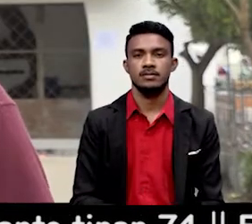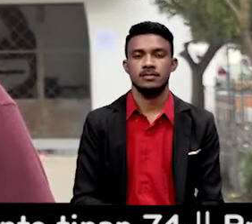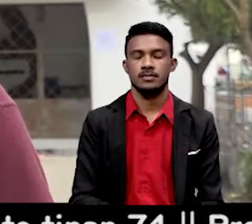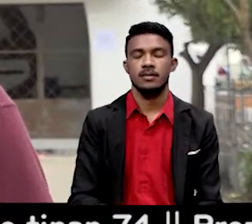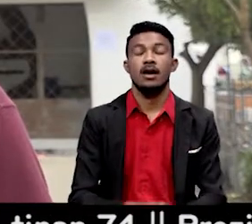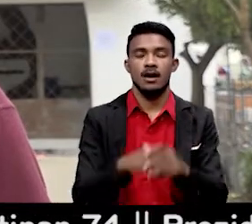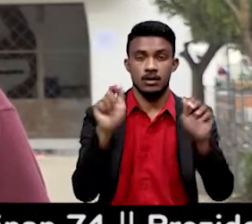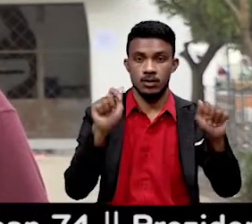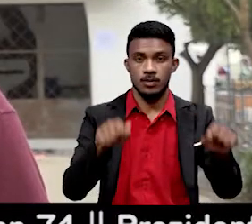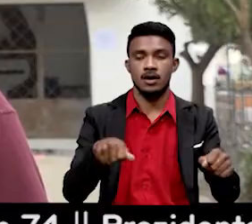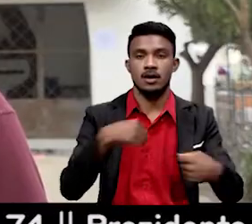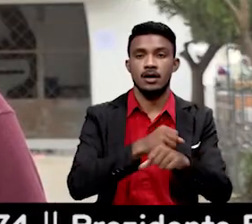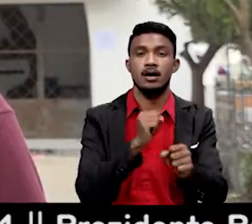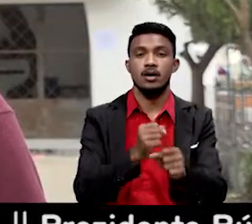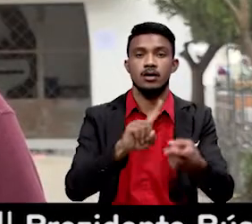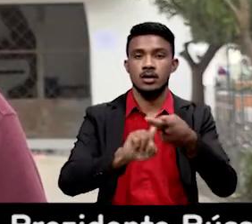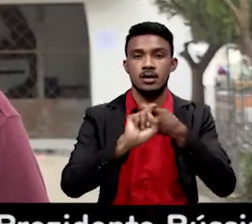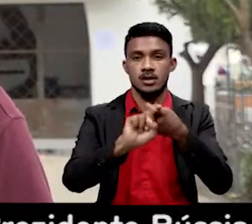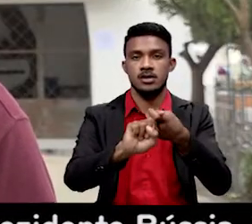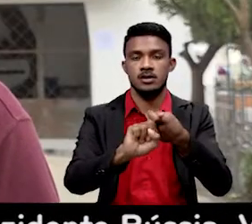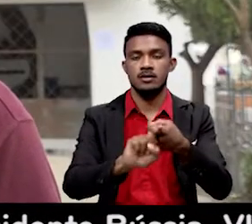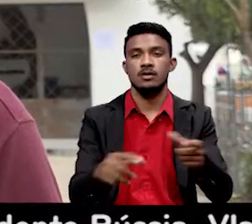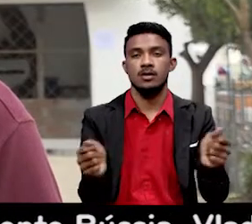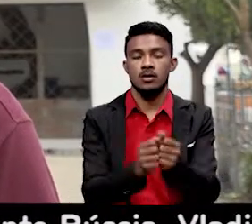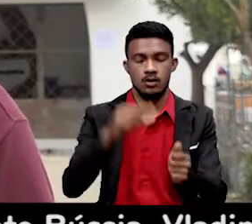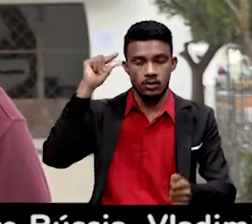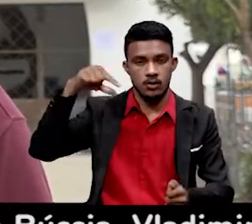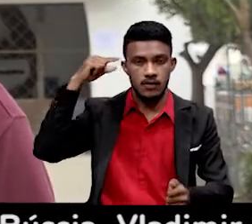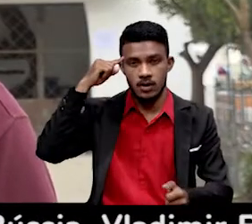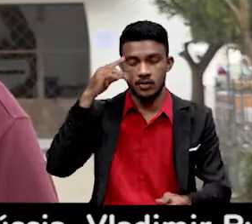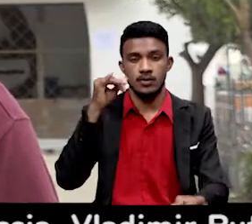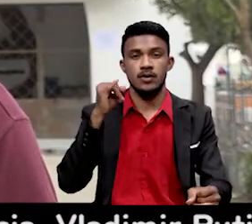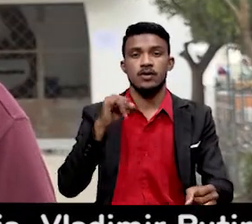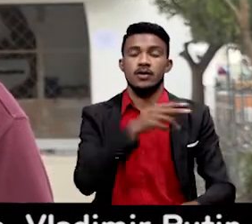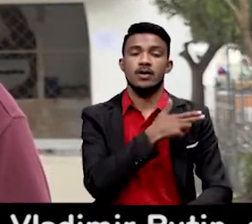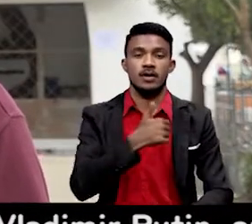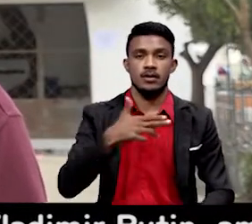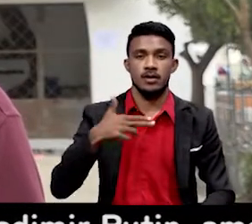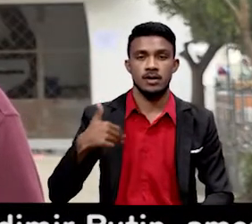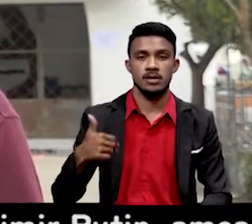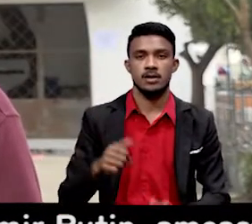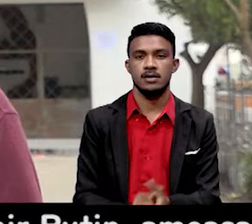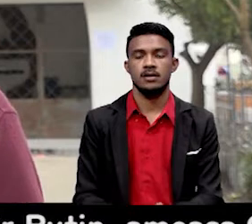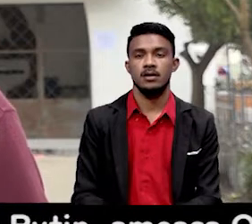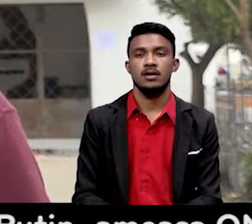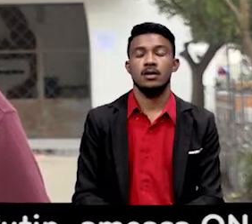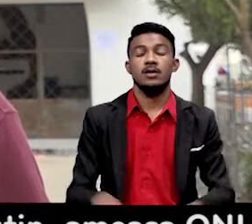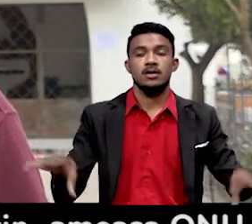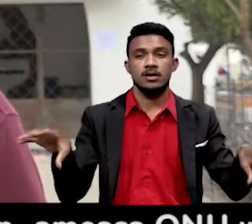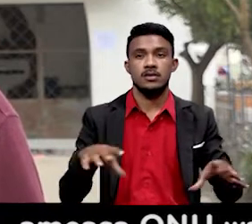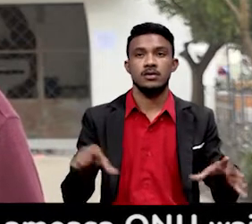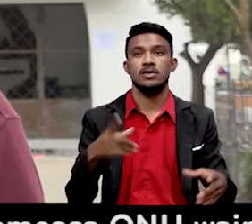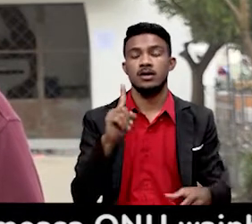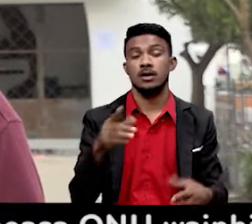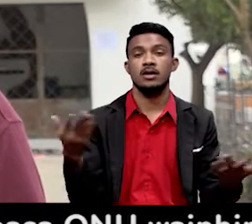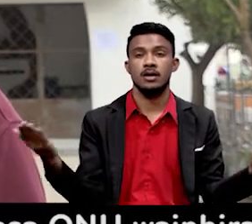a tubela, a ligação né? Com o governo indonésia. O momento de NB, e